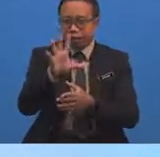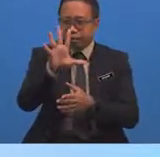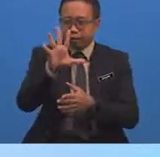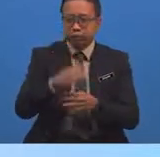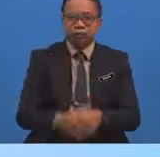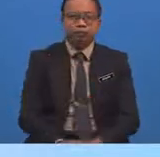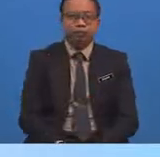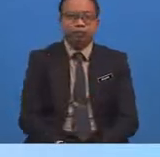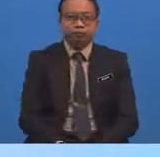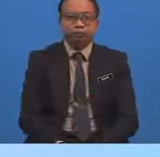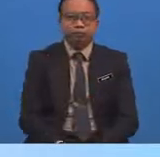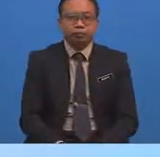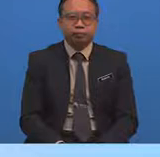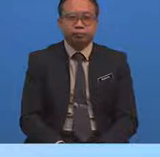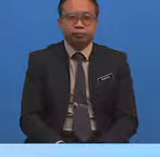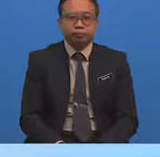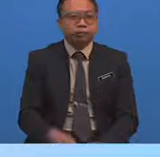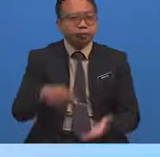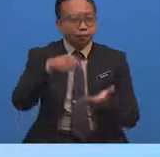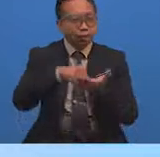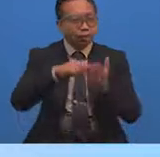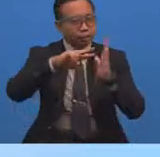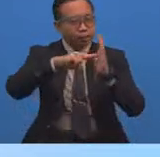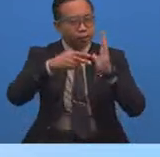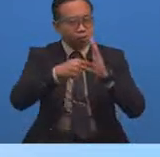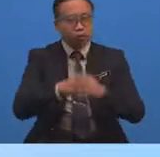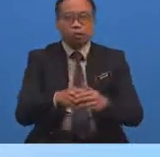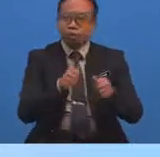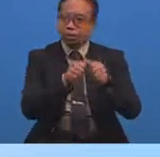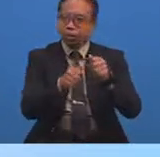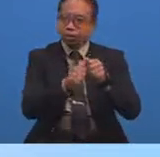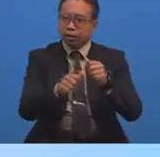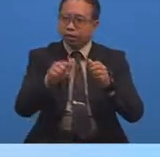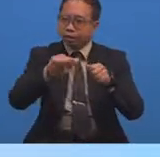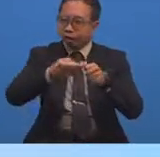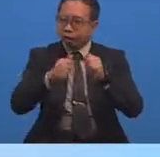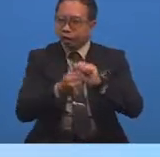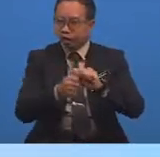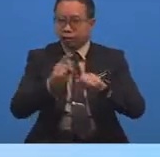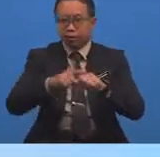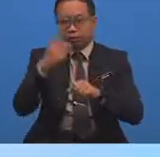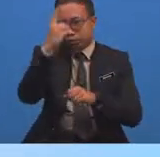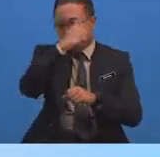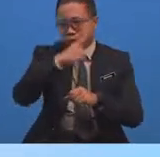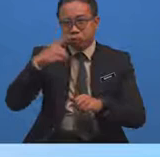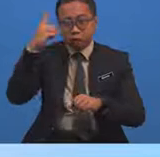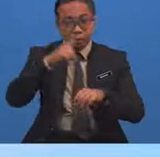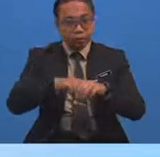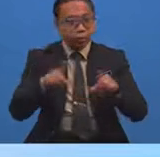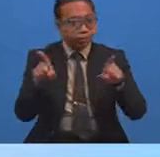hal ini bermakna setiap angka Padamu kejam